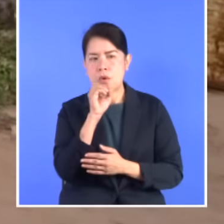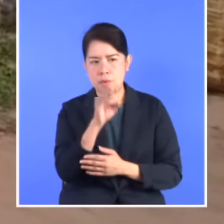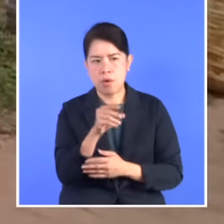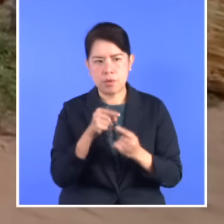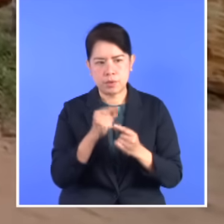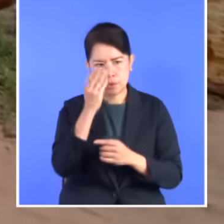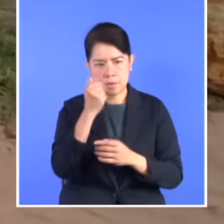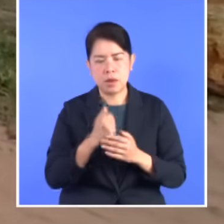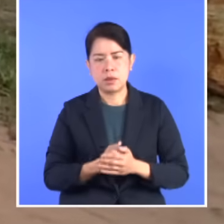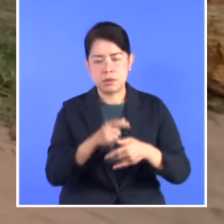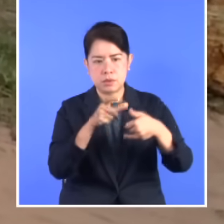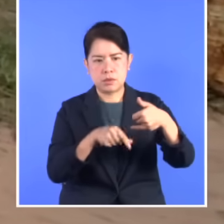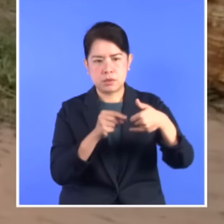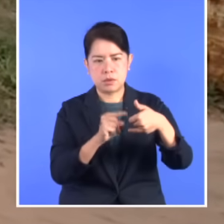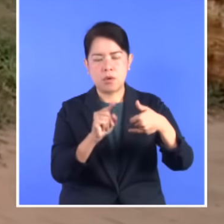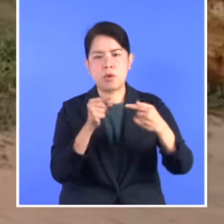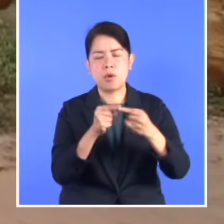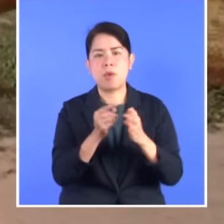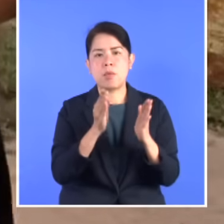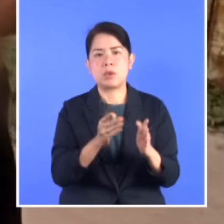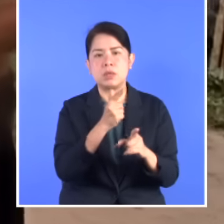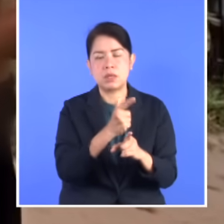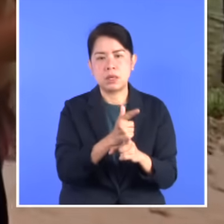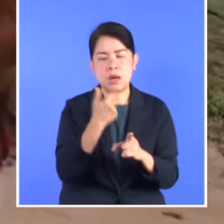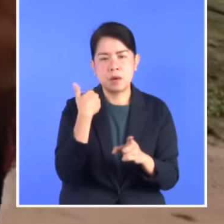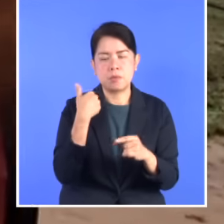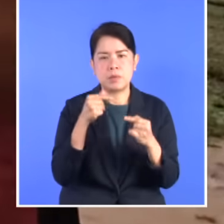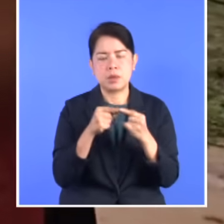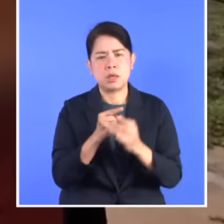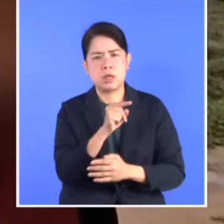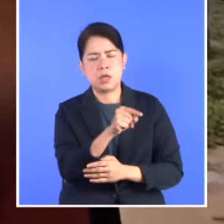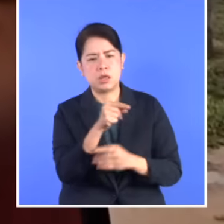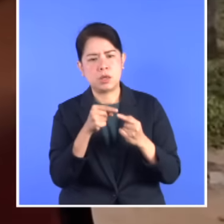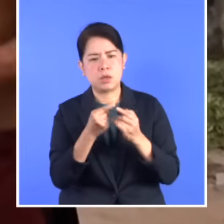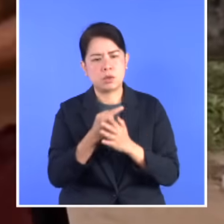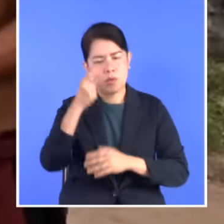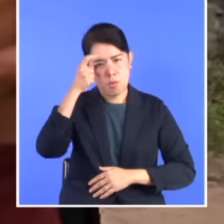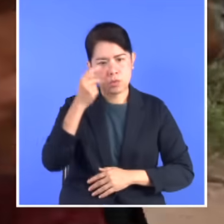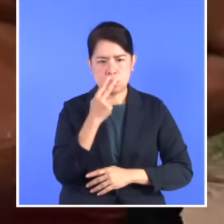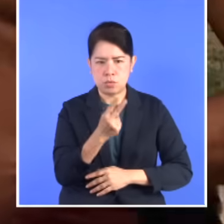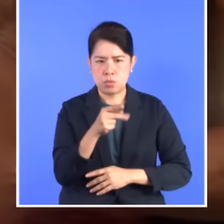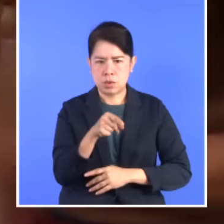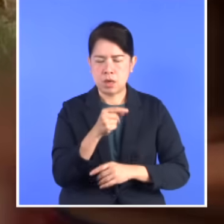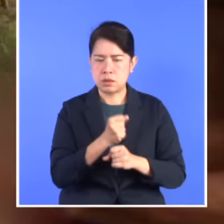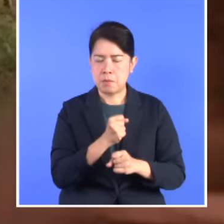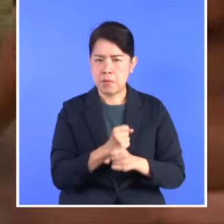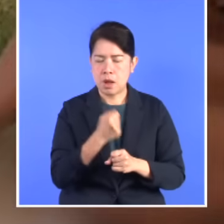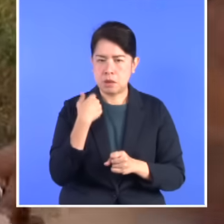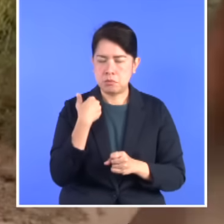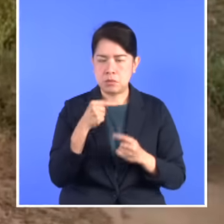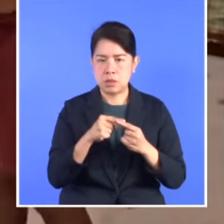นว่าผู้กองสุรสิทธิ์เนี่ยยังรับราชการอยู่หรือเปล่าใช่มั้ยก็ดูนะก็เป็นคุยกับชาวบ้านก็ดี